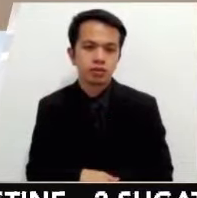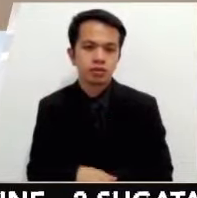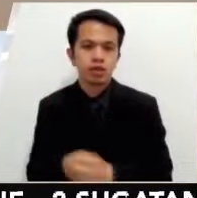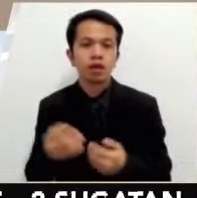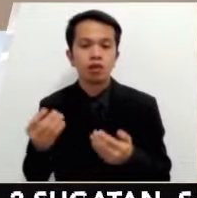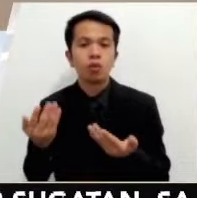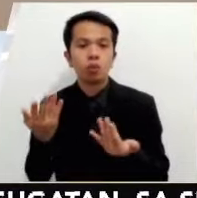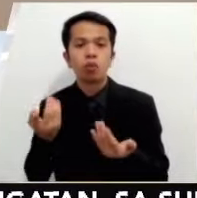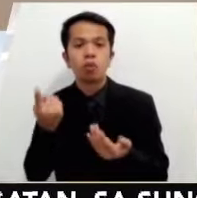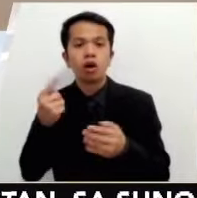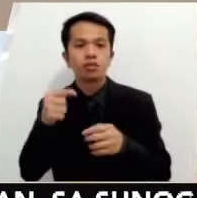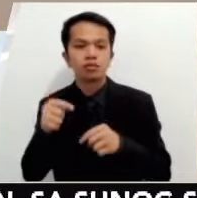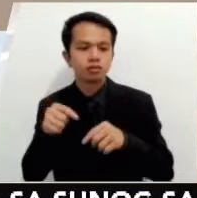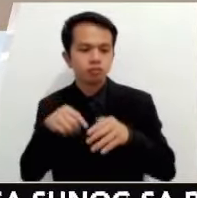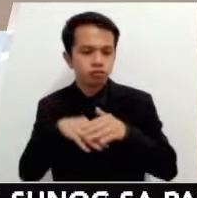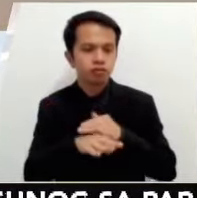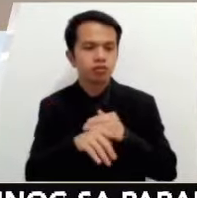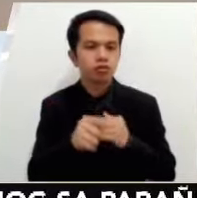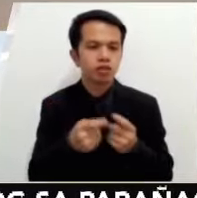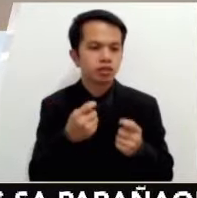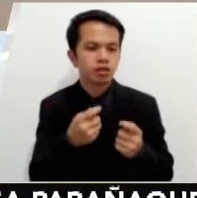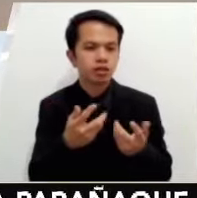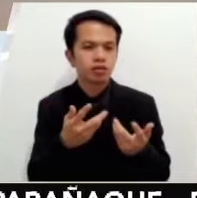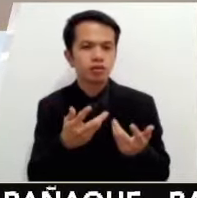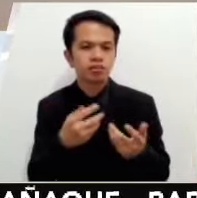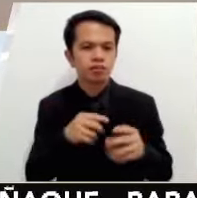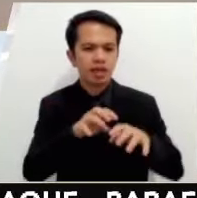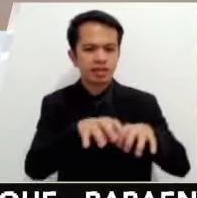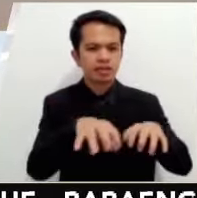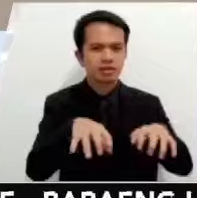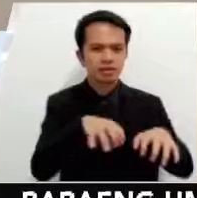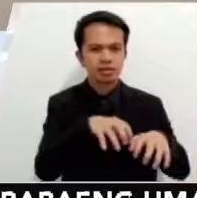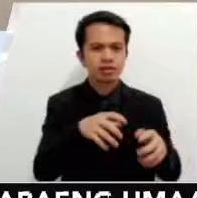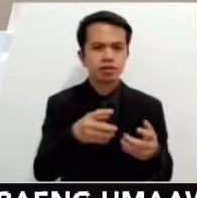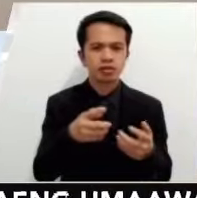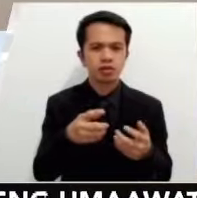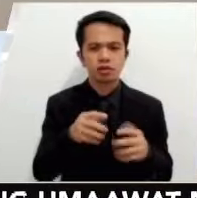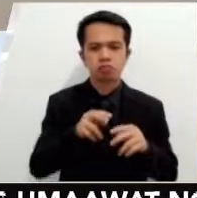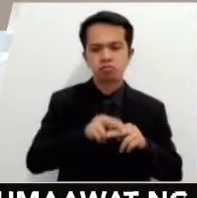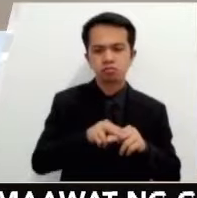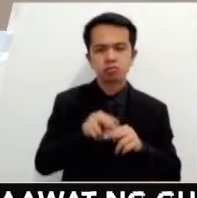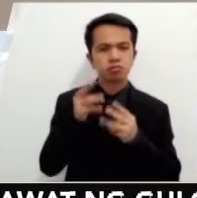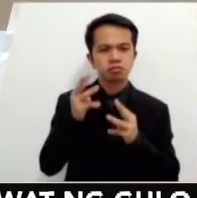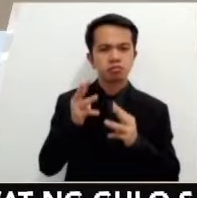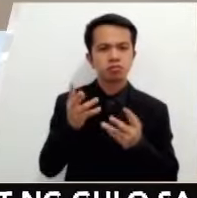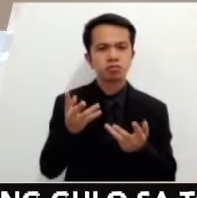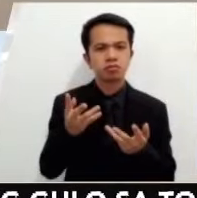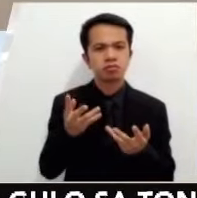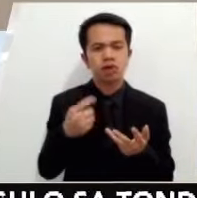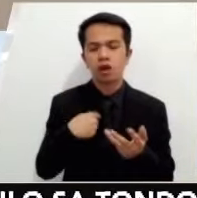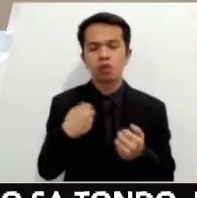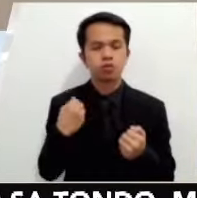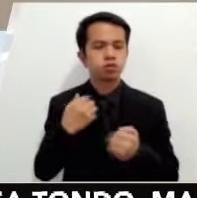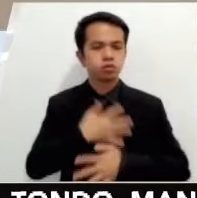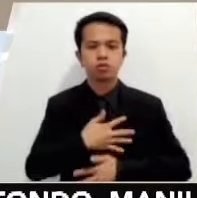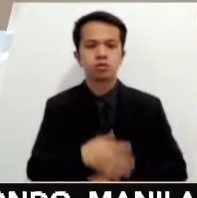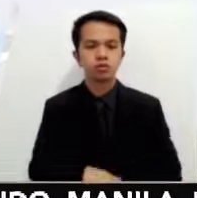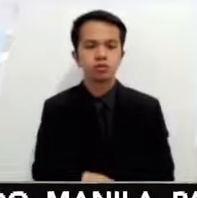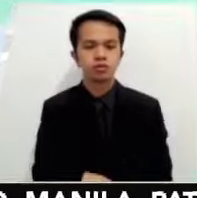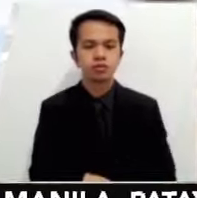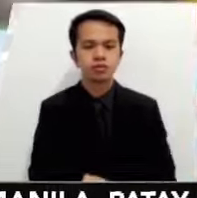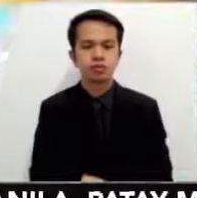right? Would the neighbors help me or would they just sit there and watch? Even last night, I'm scared a little bit. I'm